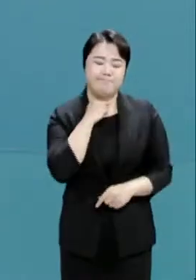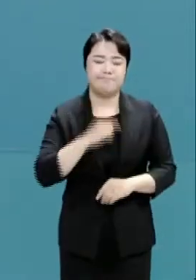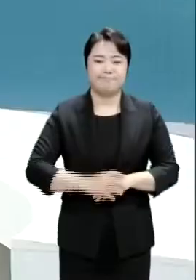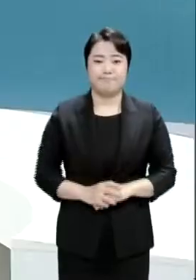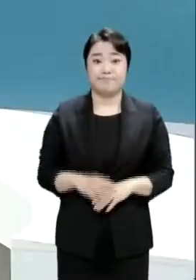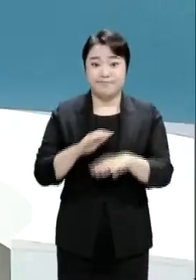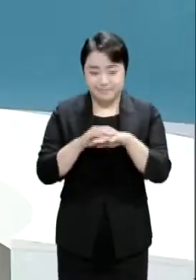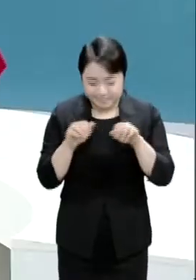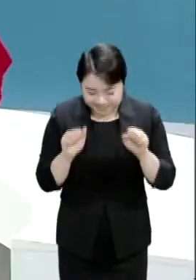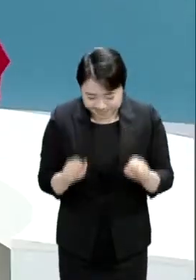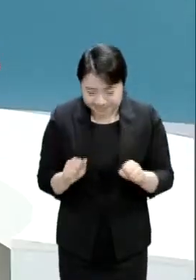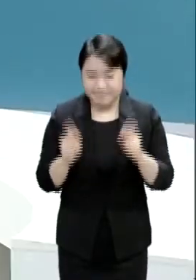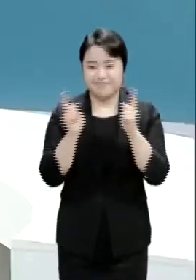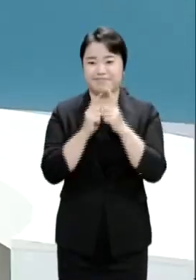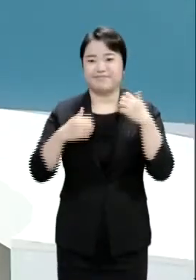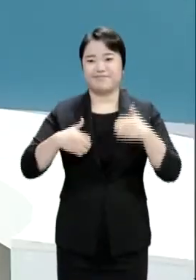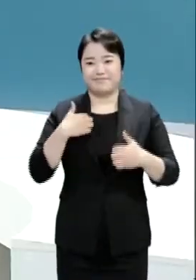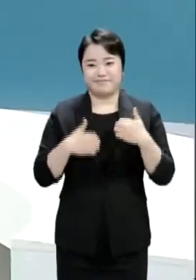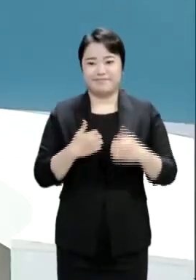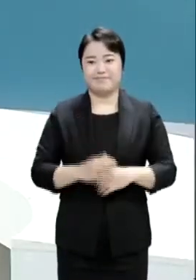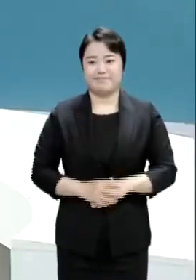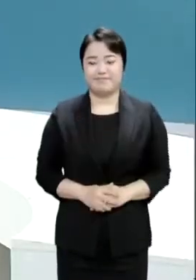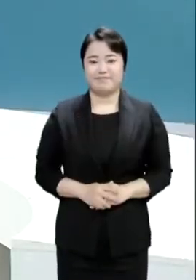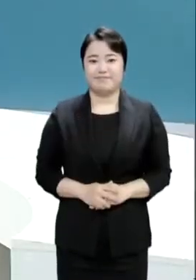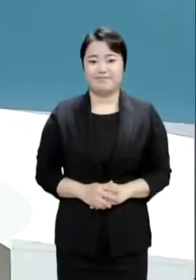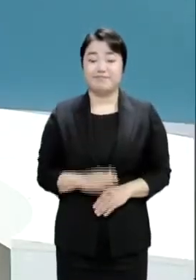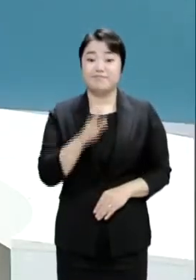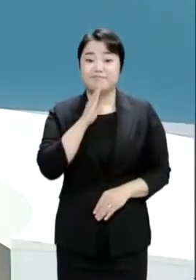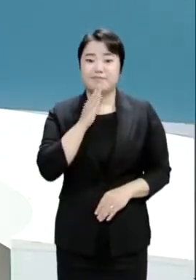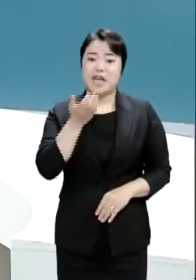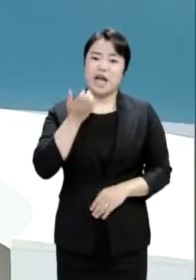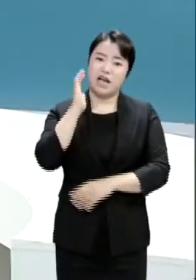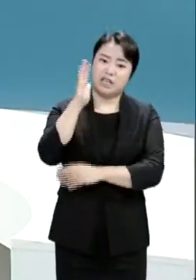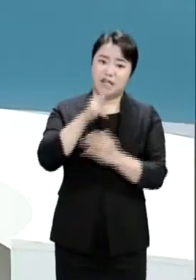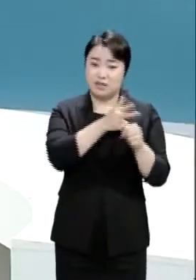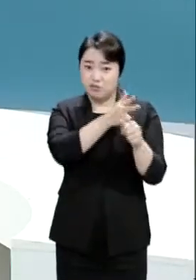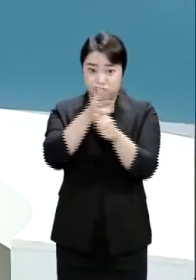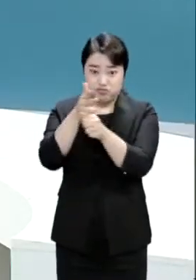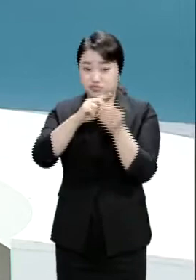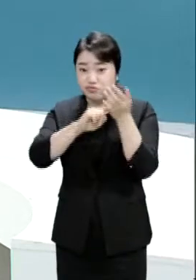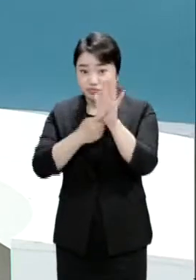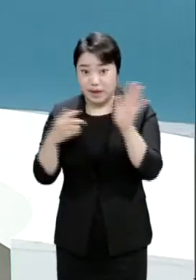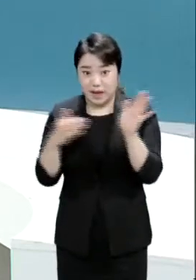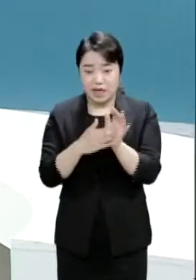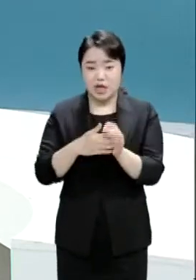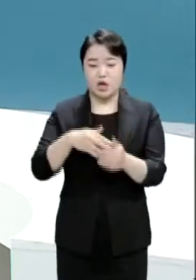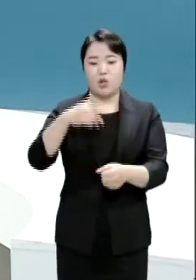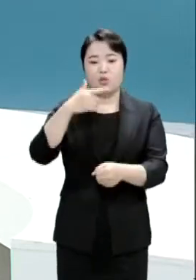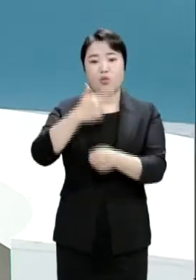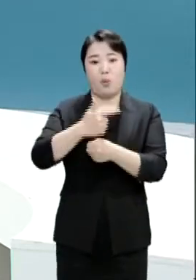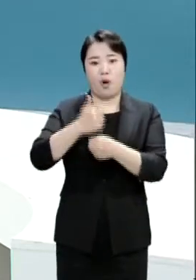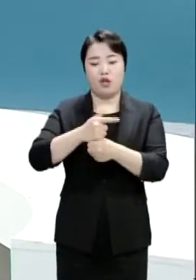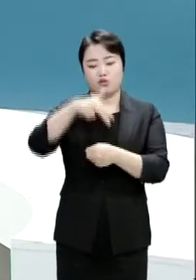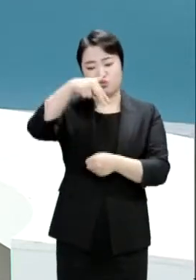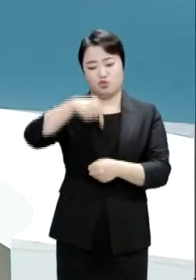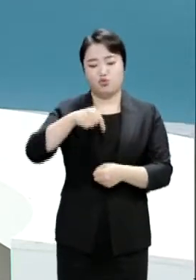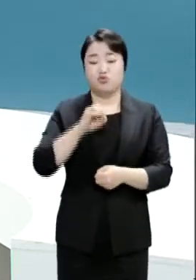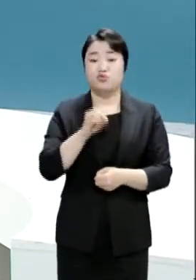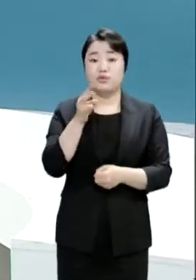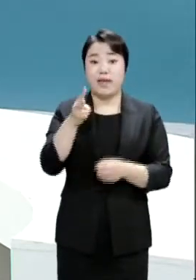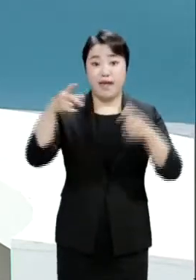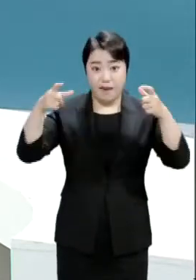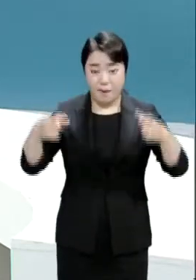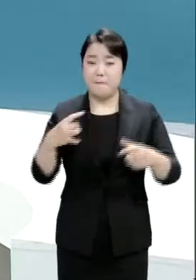나눠보겠습니다. 안녕하십니까? 네, 반갑습니다. 네. 사실 저희가 앞서 보도한 바는 노원구 이제 중계동의 아파트 경비원 집단